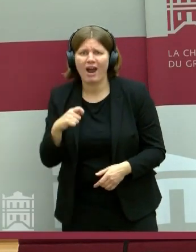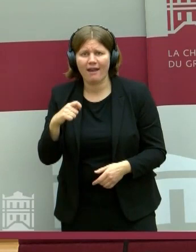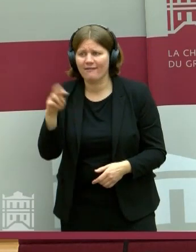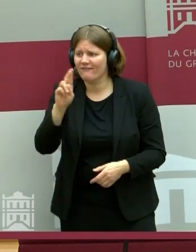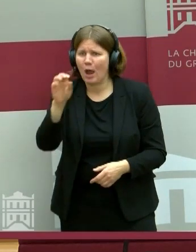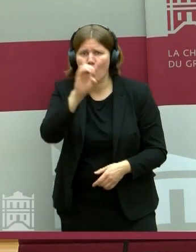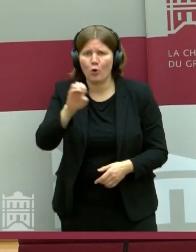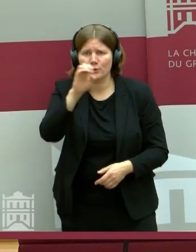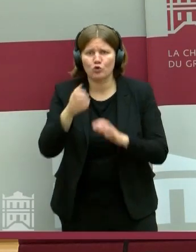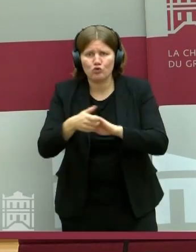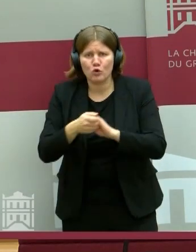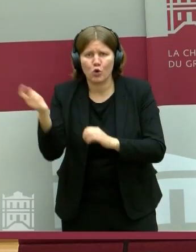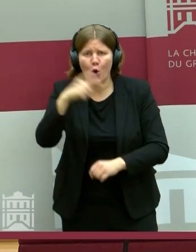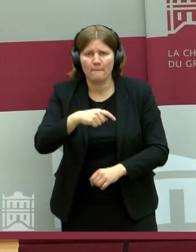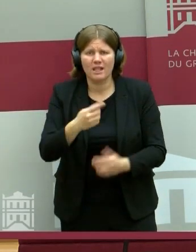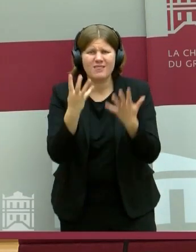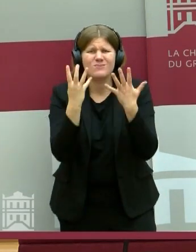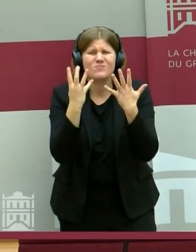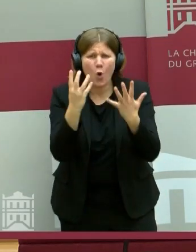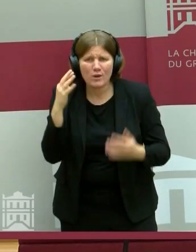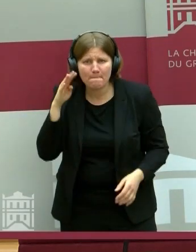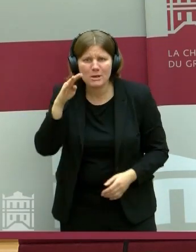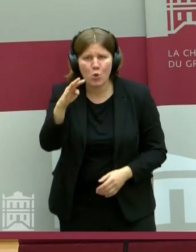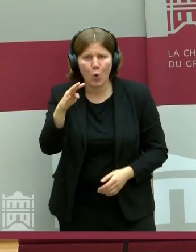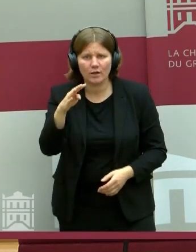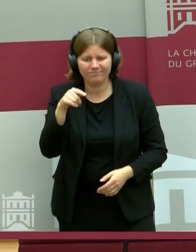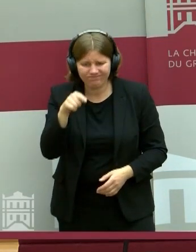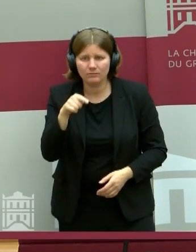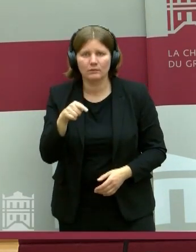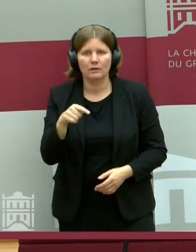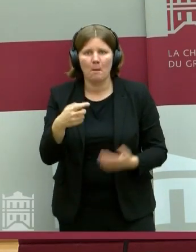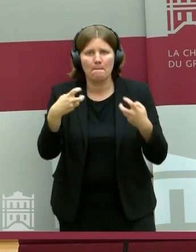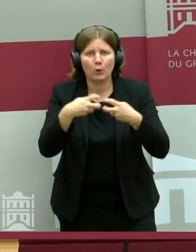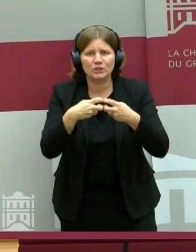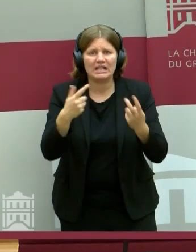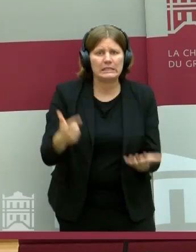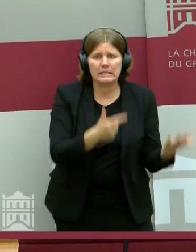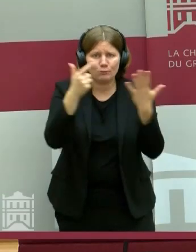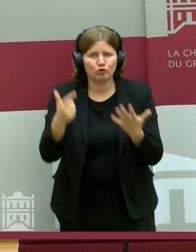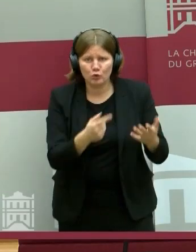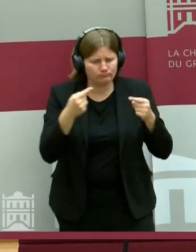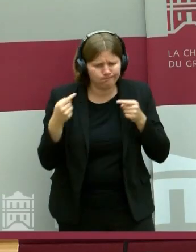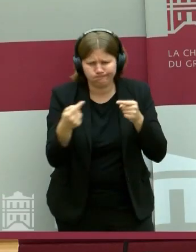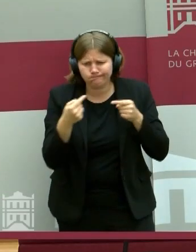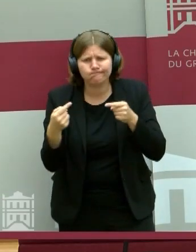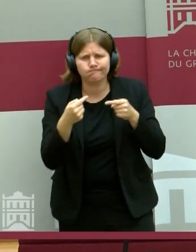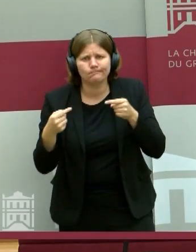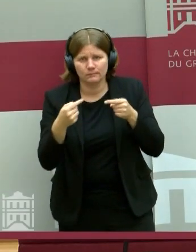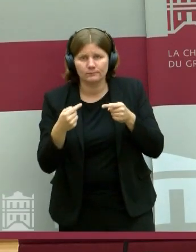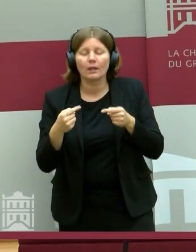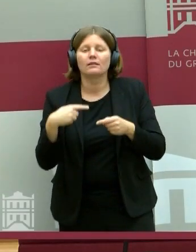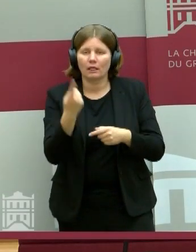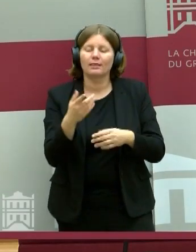sind. Fähren 9 Millionen in gewissen Moment. Wir haben zu Brüssel 7 Stunden diskutiert, du wirst mir hund, das fand man der Protektion